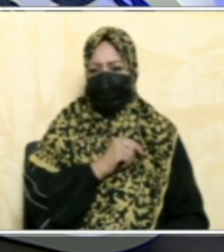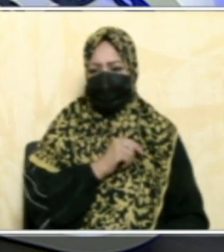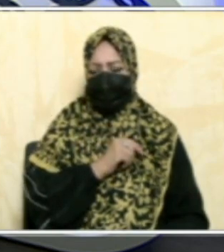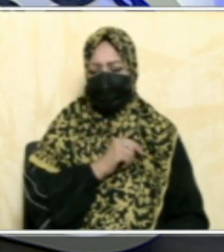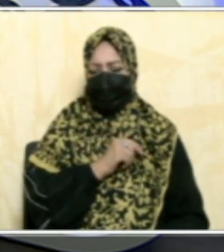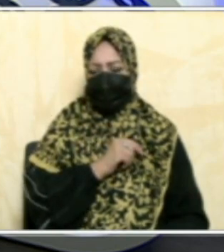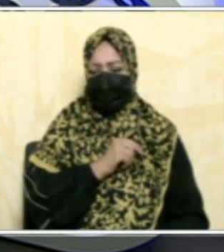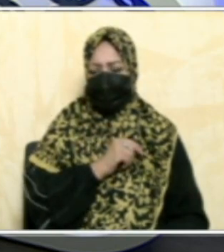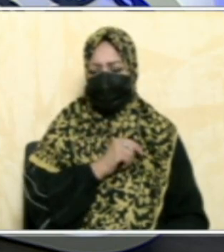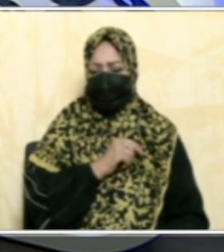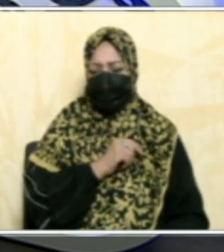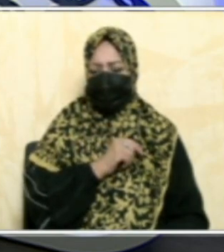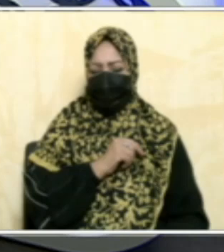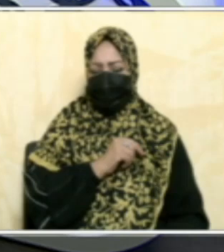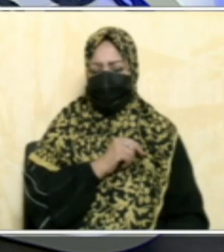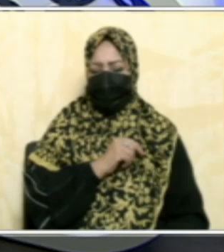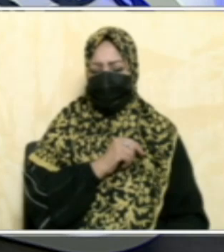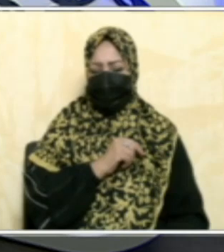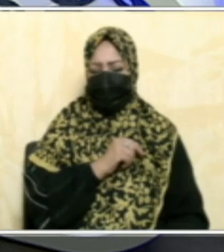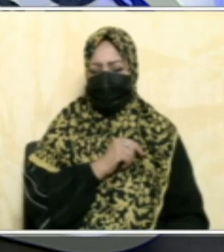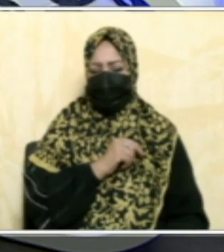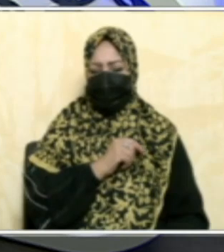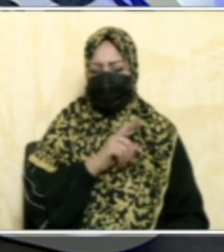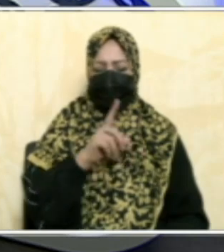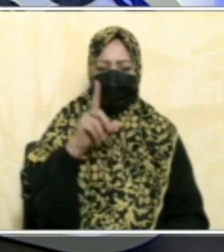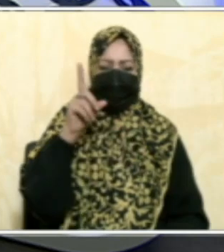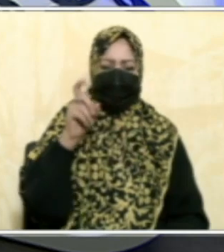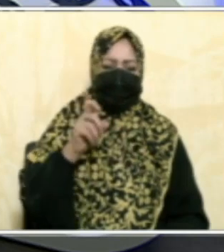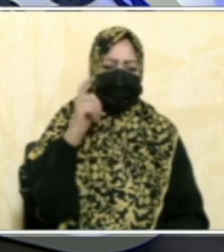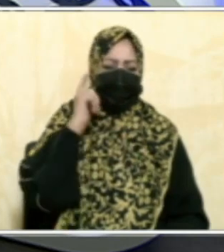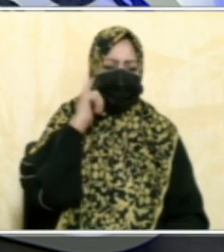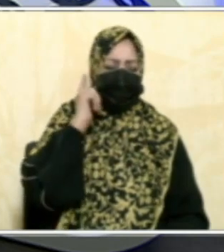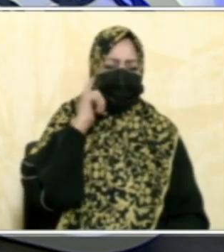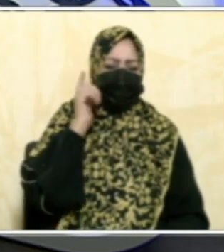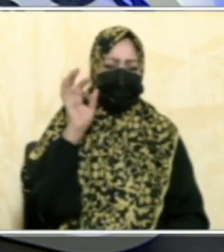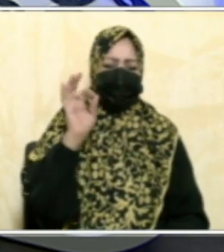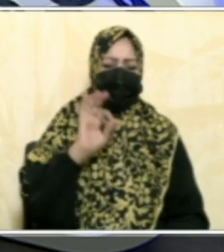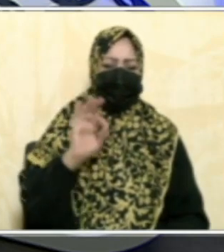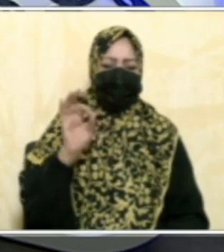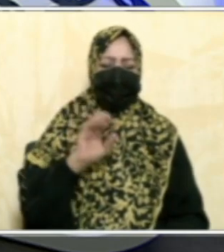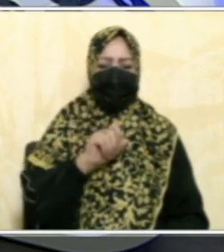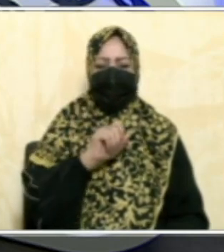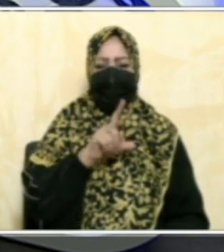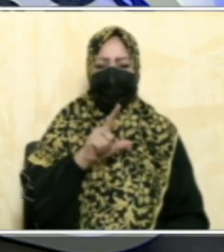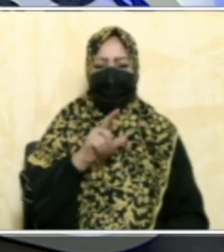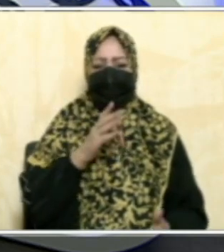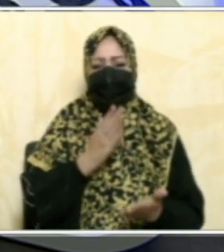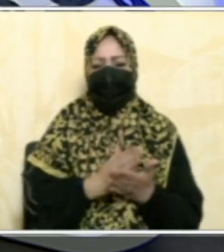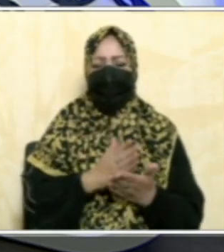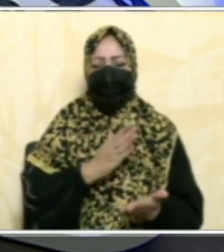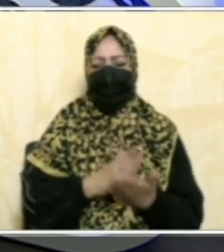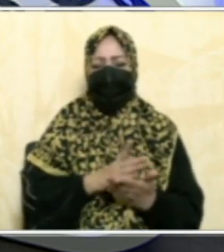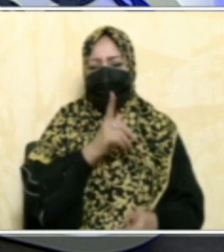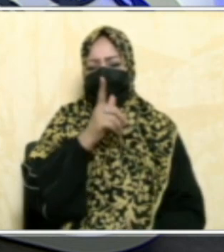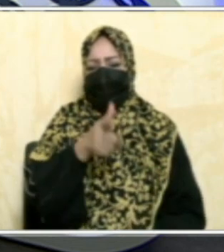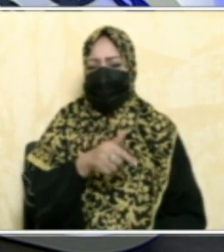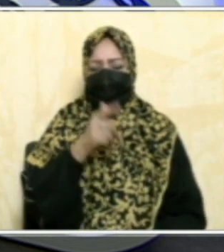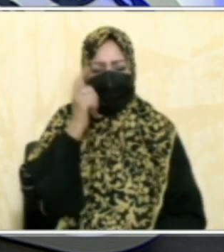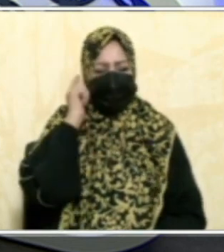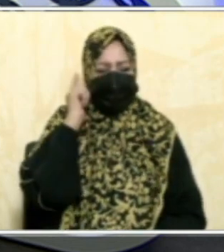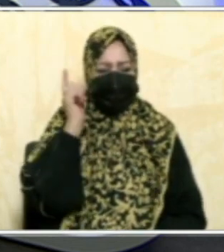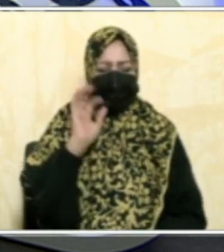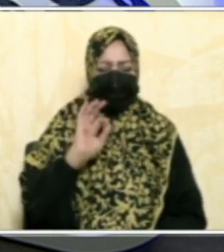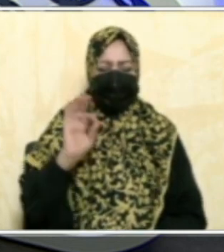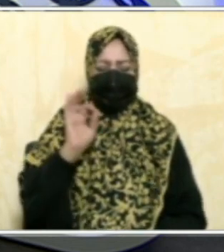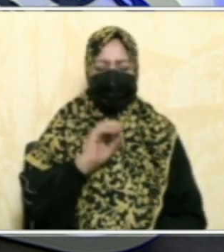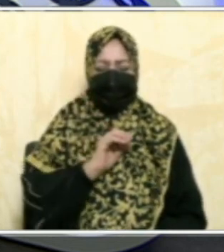بنت ليبيا، يا أخت بنت ليبيا الصوت يقطع مش واضح. نعم. السلام عليكم ورحمة الله وبركاته.